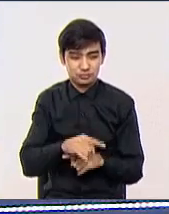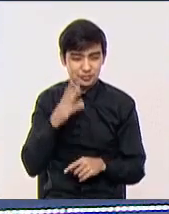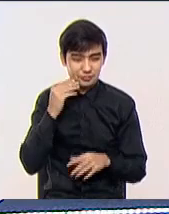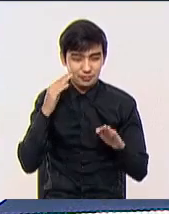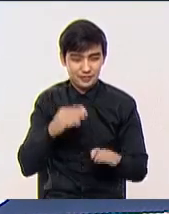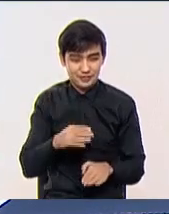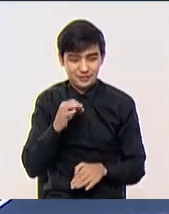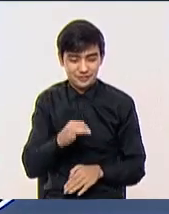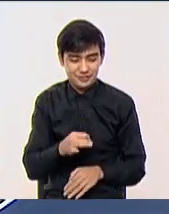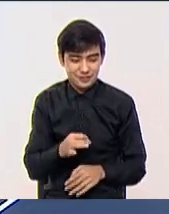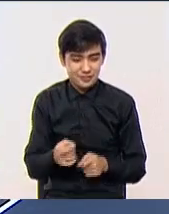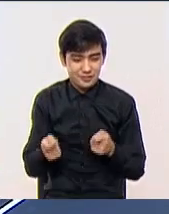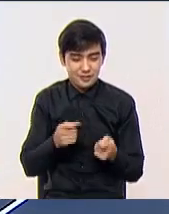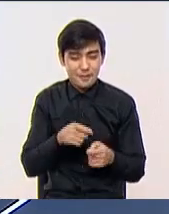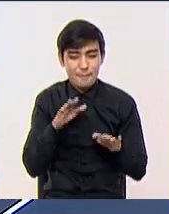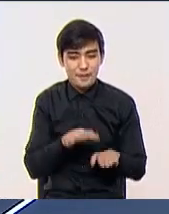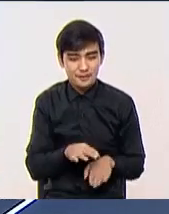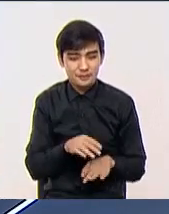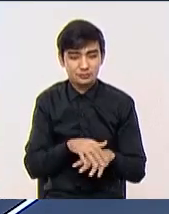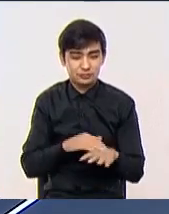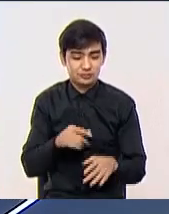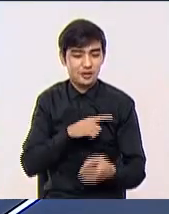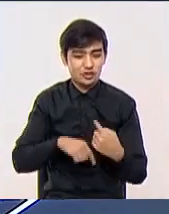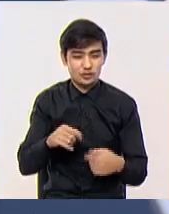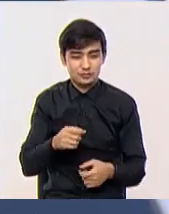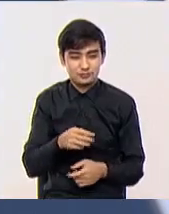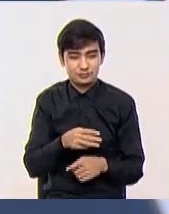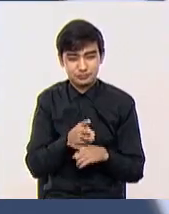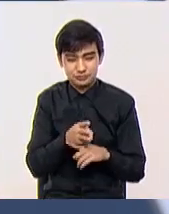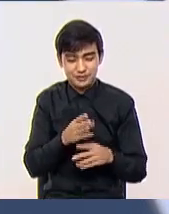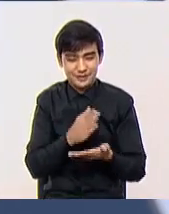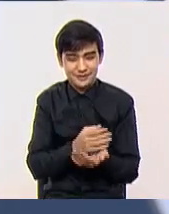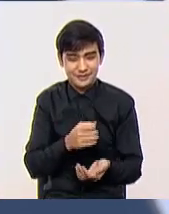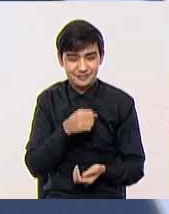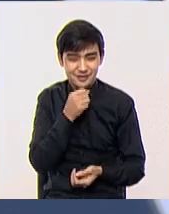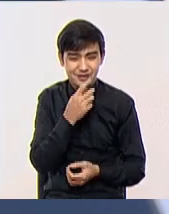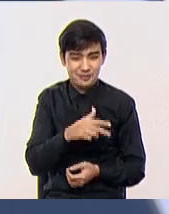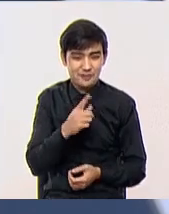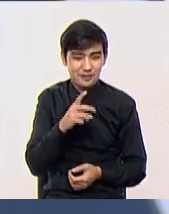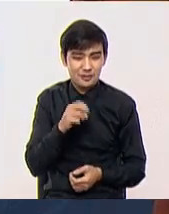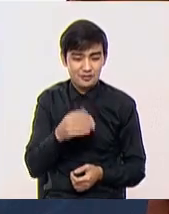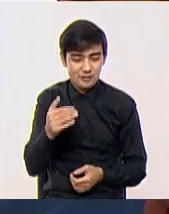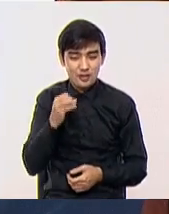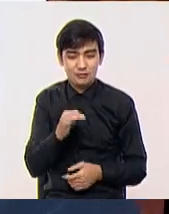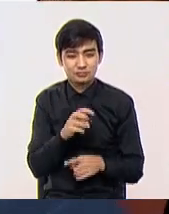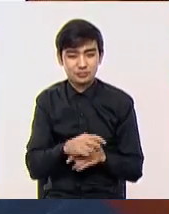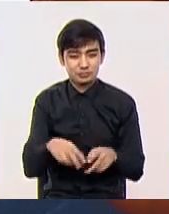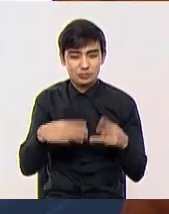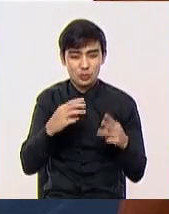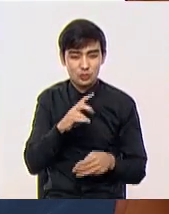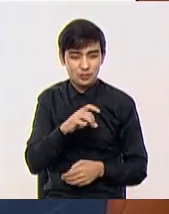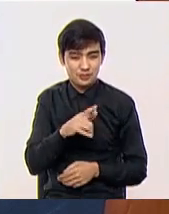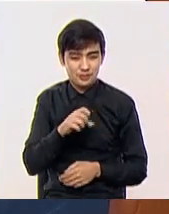воздушной гавани мегаполиса. На месте присутствует и наша съемочная группа. На прямую связь со студией из аэропорта выходит Нургали